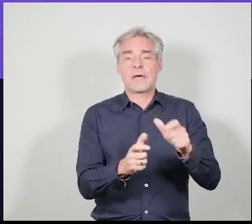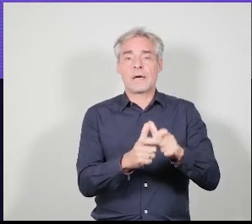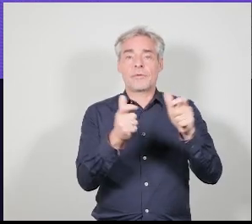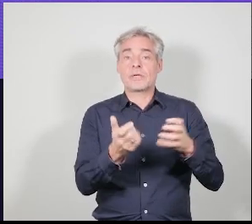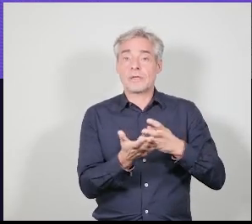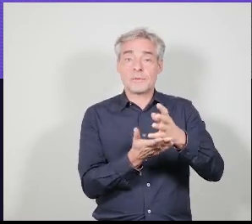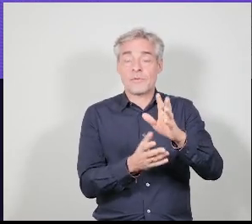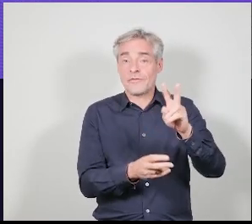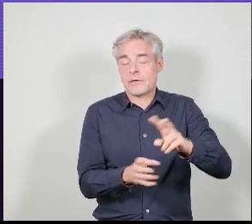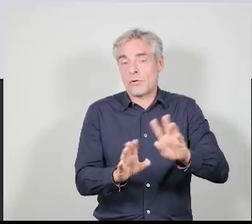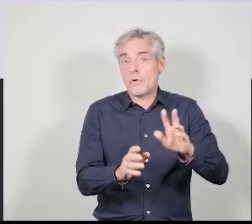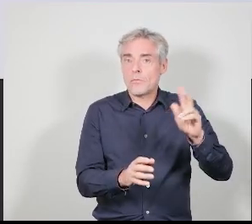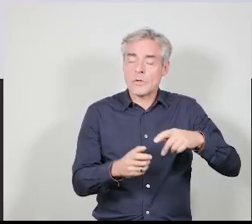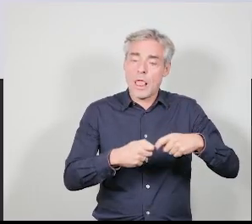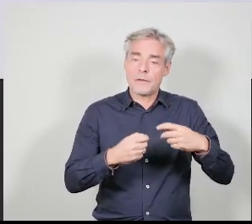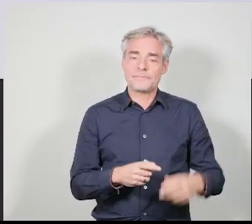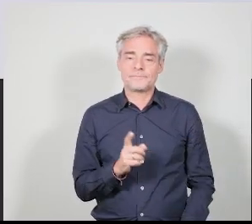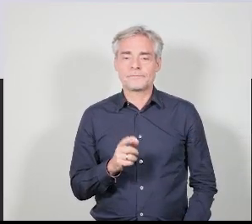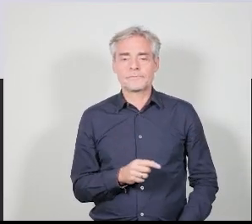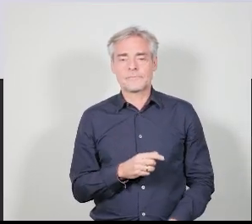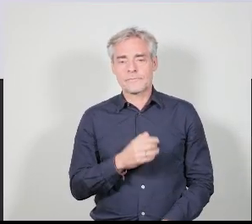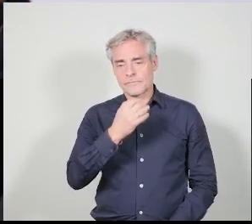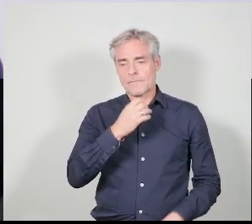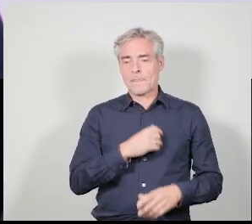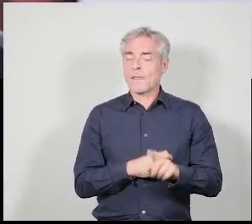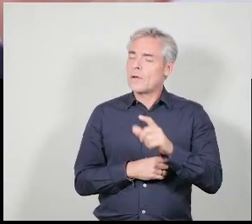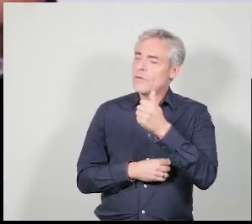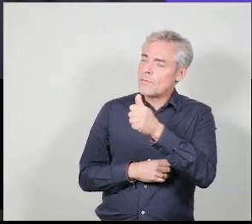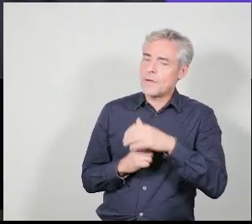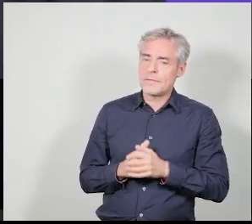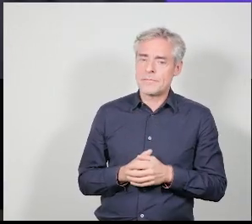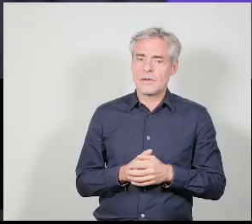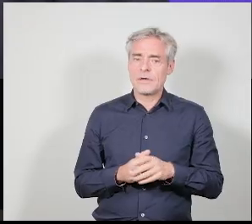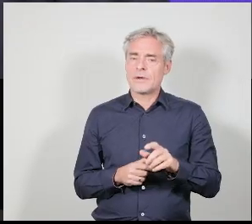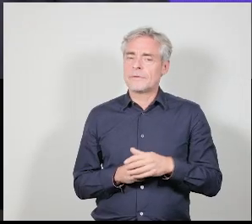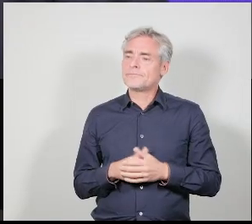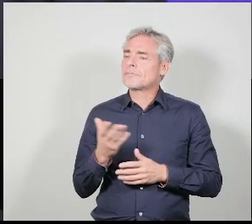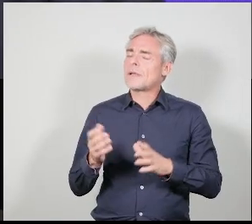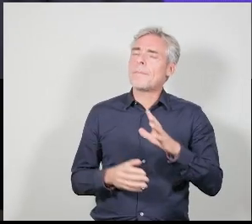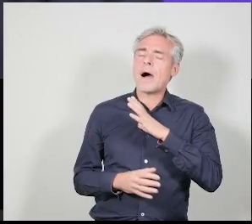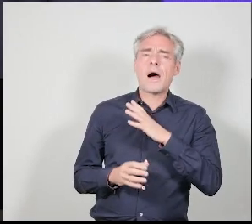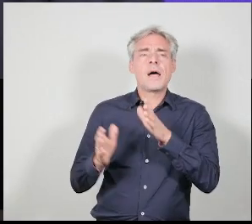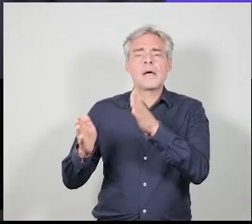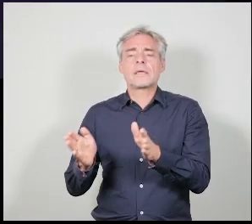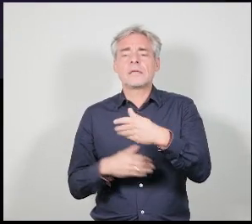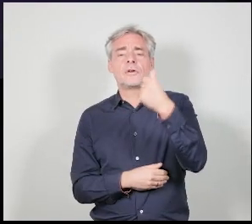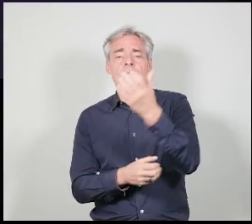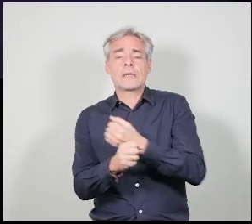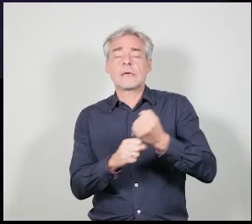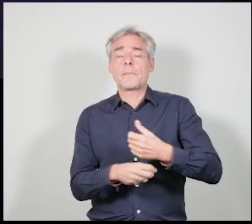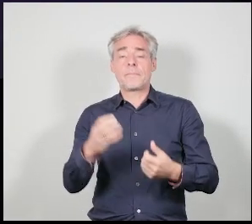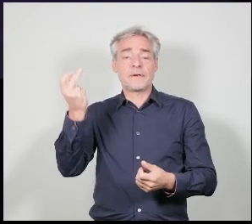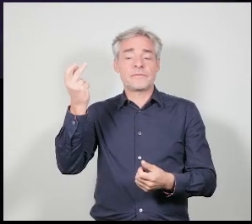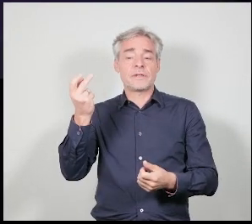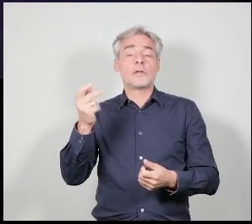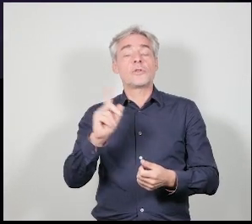les perspectives qu'on propose. J'aurais presque envie de vous poser la même question. Vous ne posez pas il n'y a pas une catégorie unique qui va se poser. Néanmoins, vous